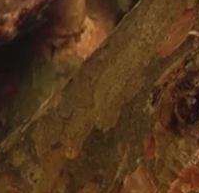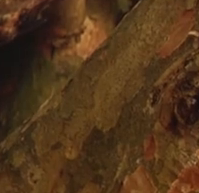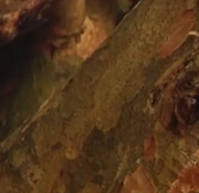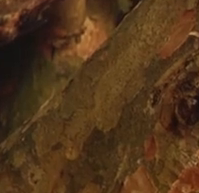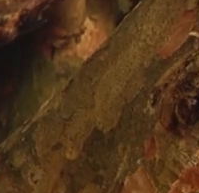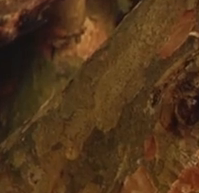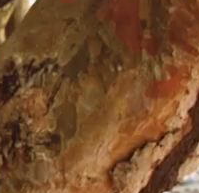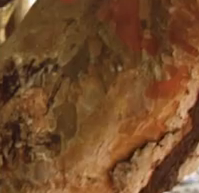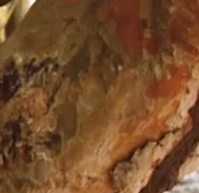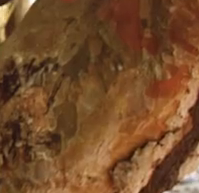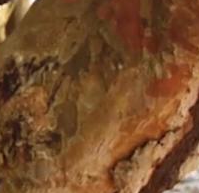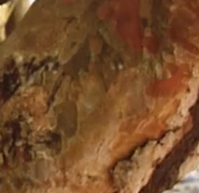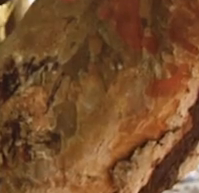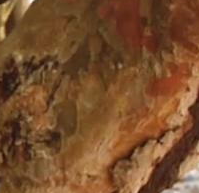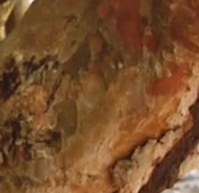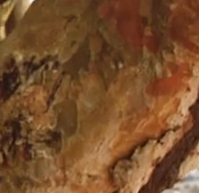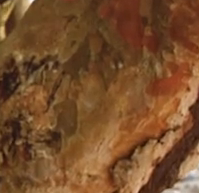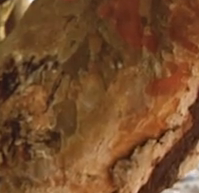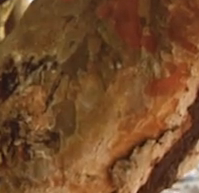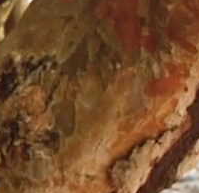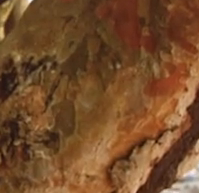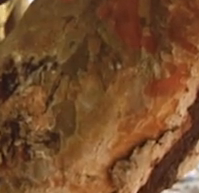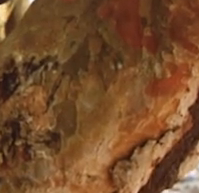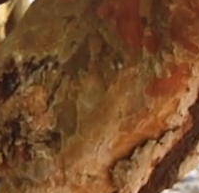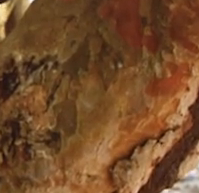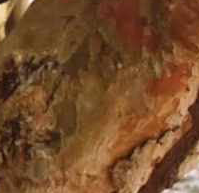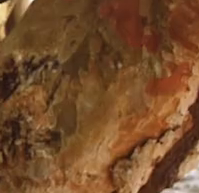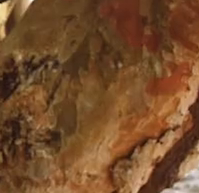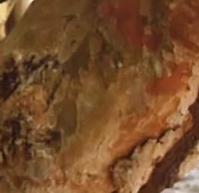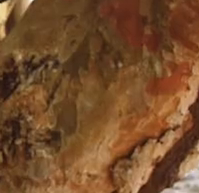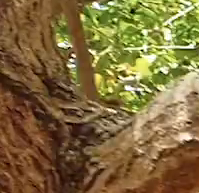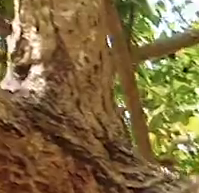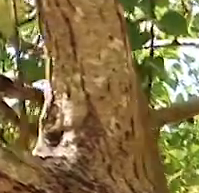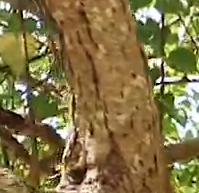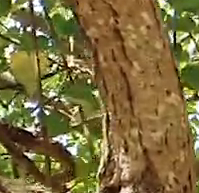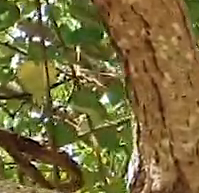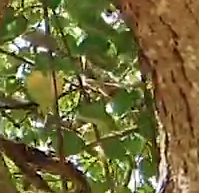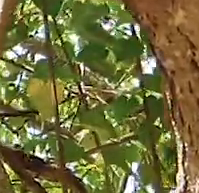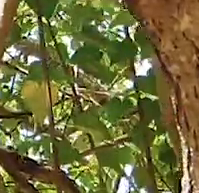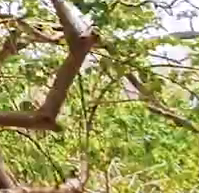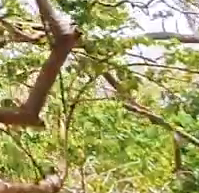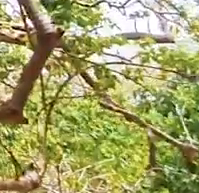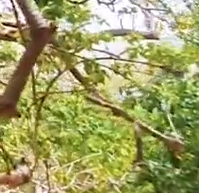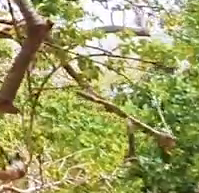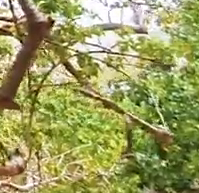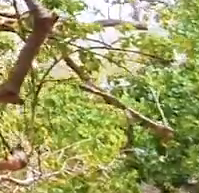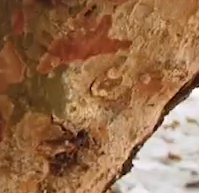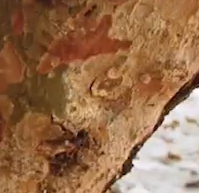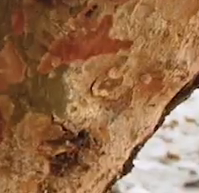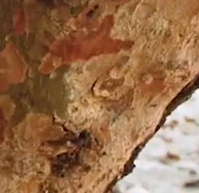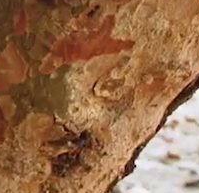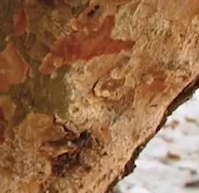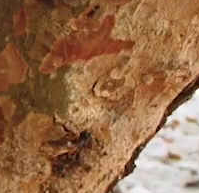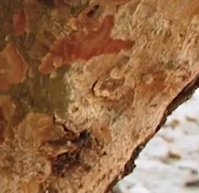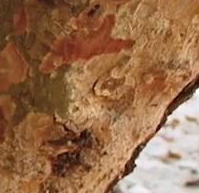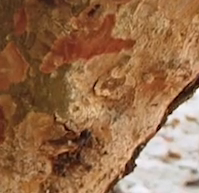très moderne. Le travail des Guadeloupéens soit reconnu dans tout le monde. Pour les personnes qui